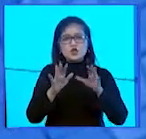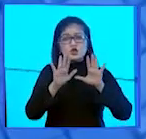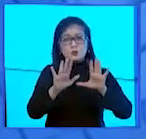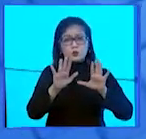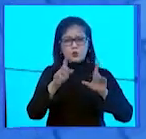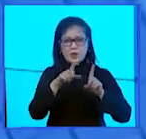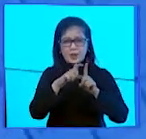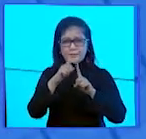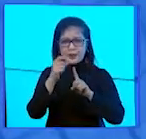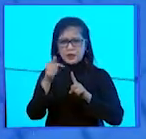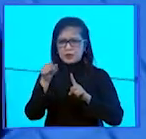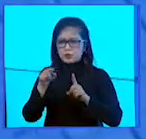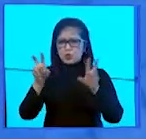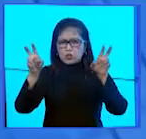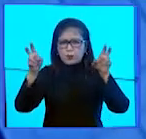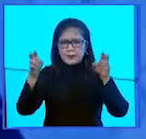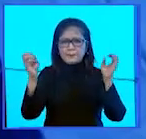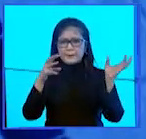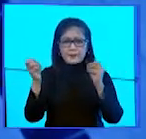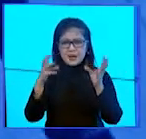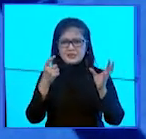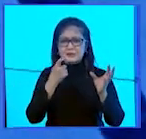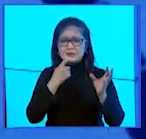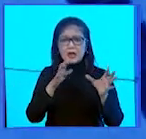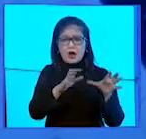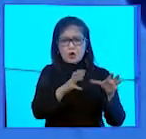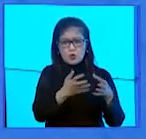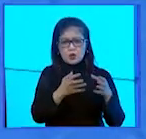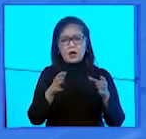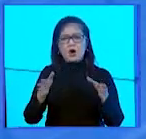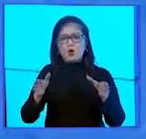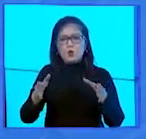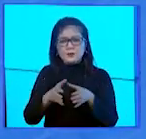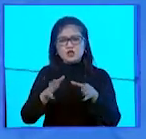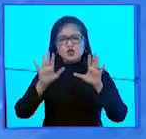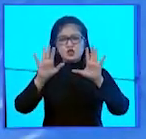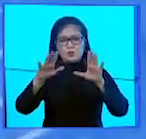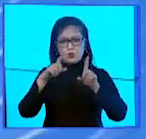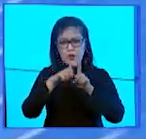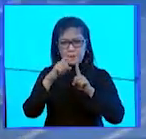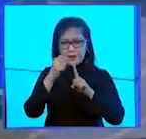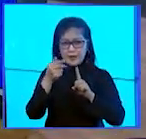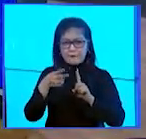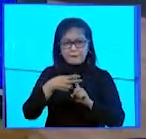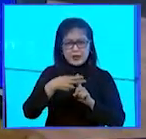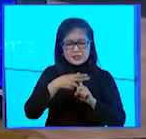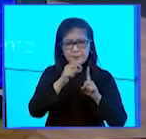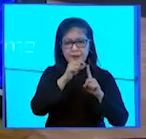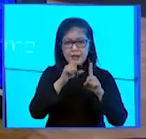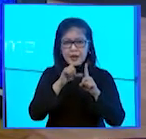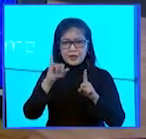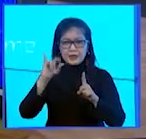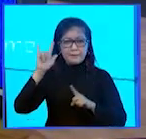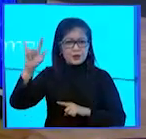menjadi topik pembahasan segera kita bergabung dengan anggota Komisi 10 DPR dari Fraksi PDIP Putra Nababan Selamat siang 2putra